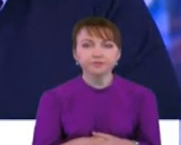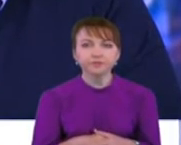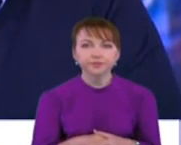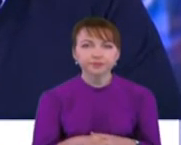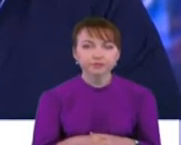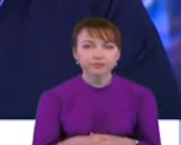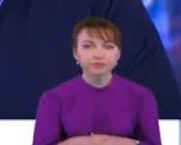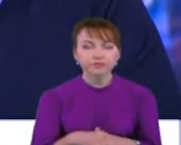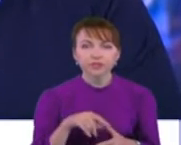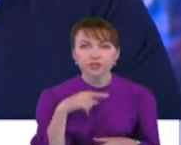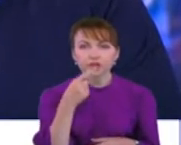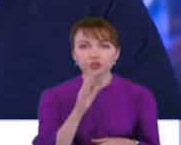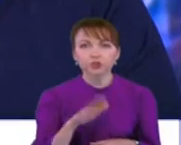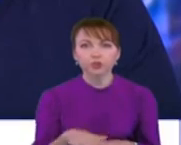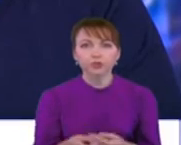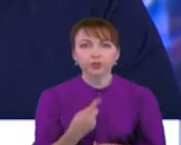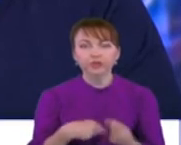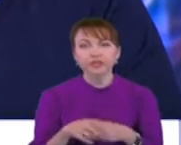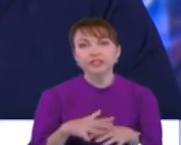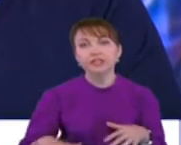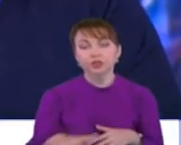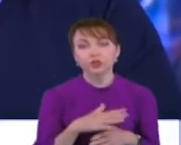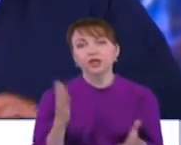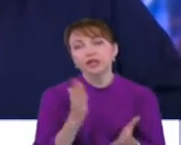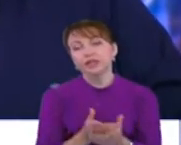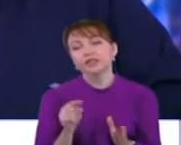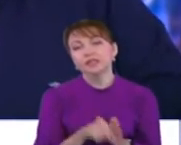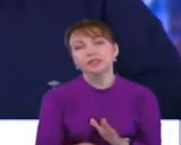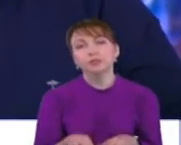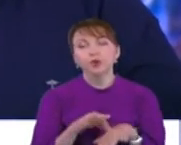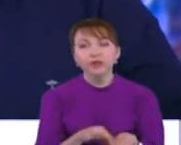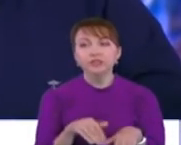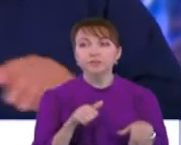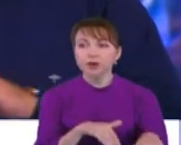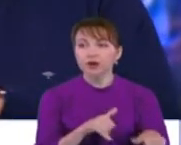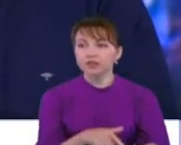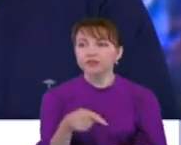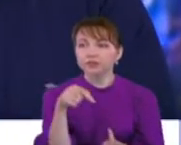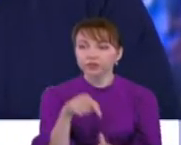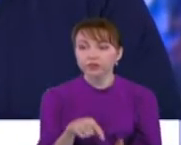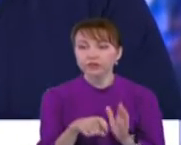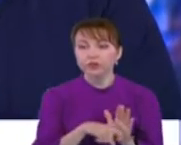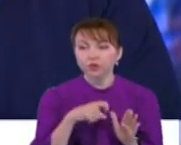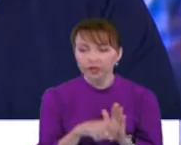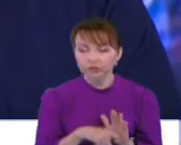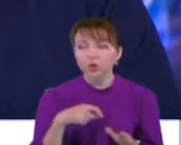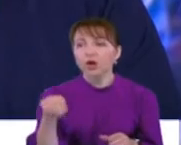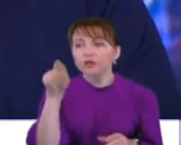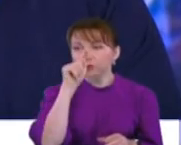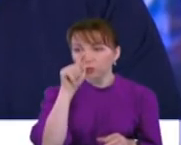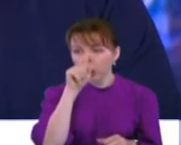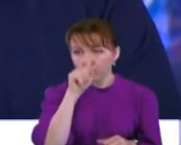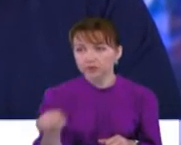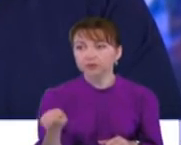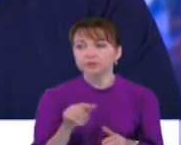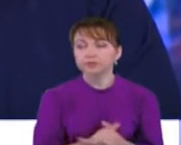потім по поверненню території, можливо, є сенс провести паради відповідні в Донецьку, Луганську, ну, і